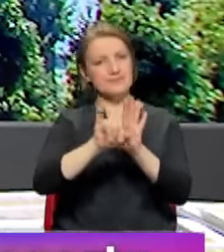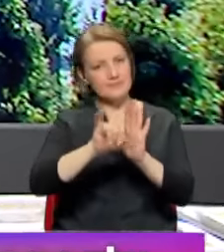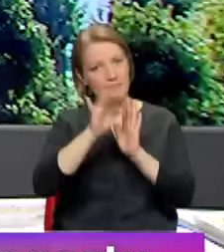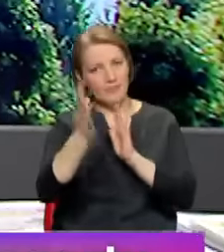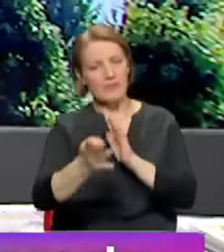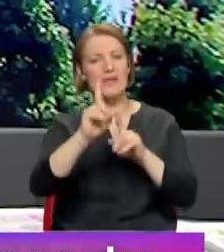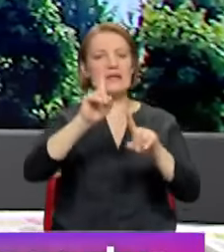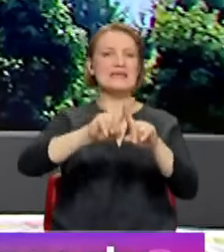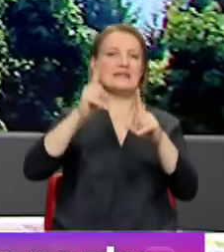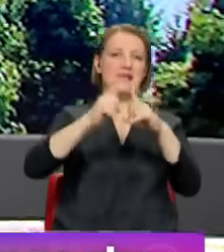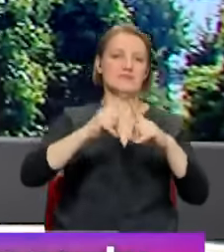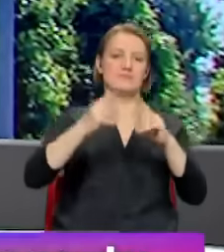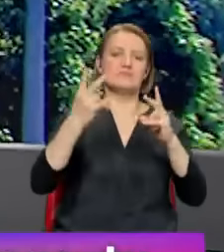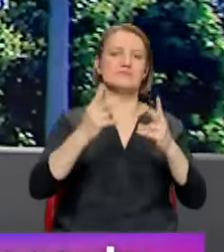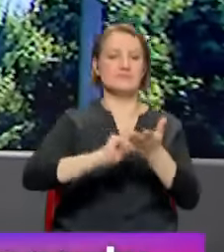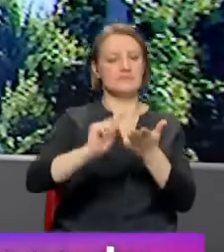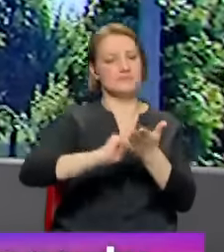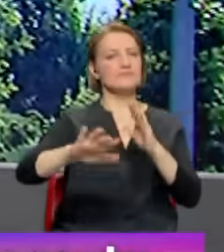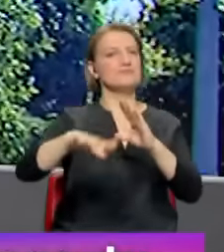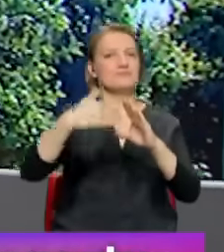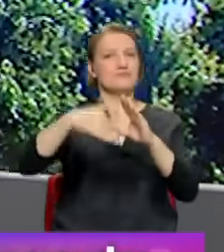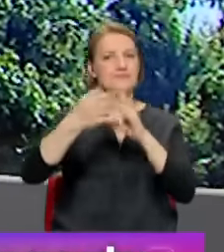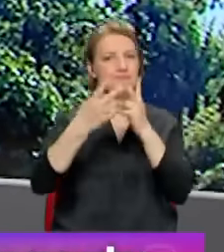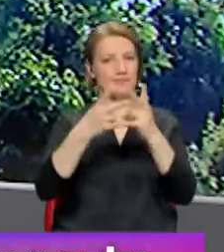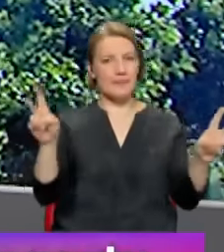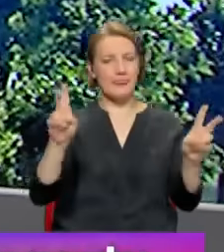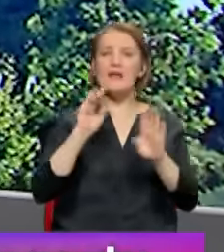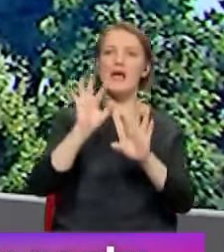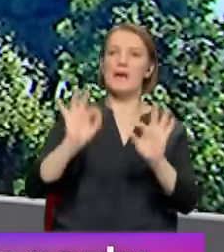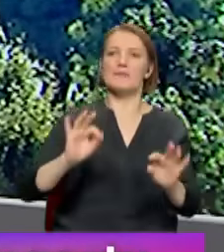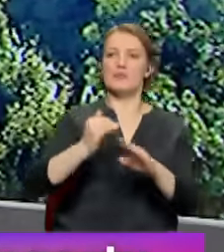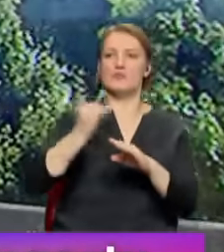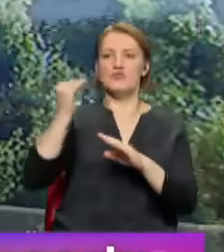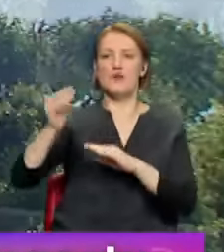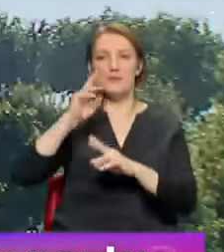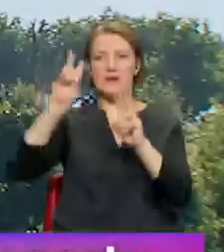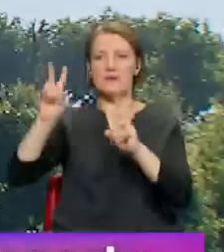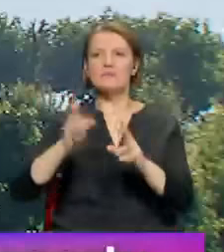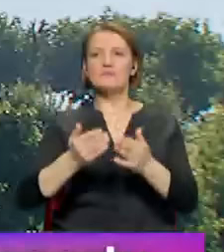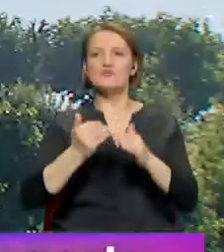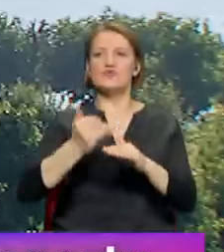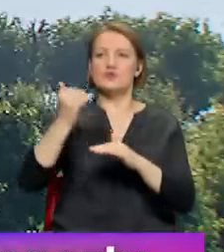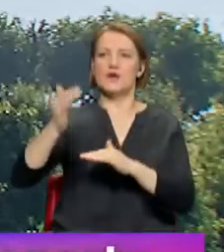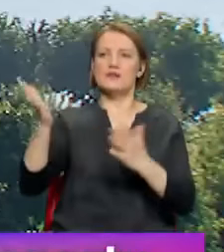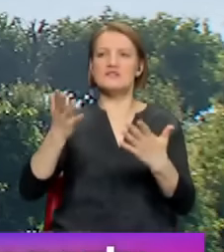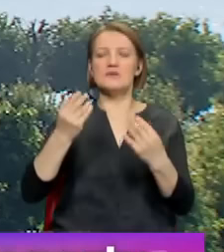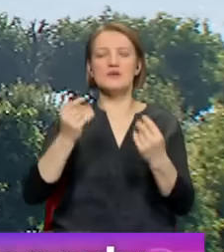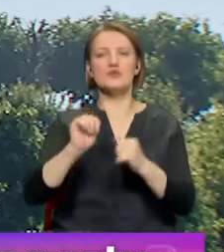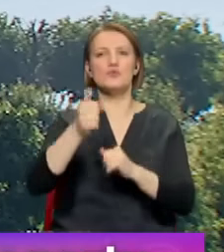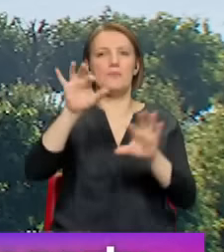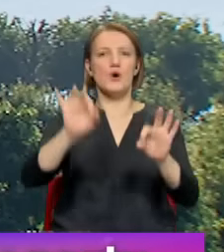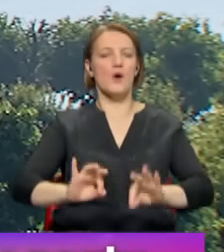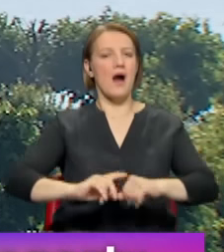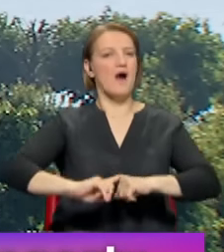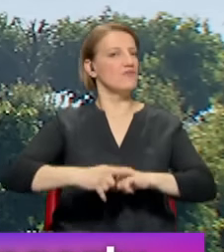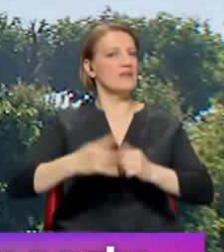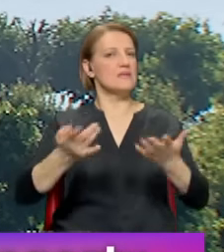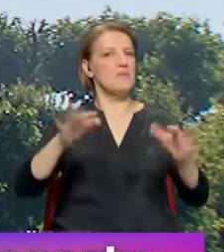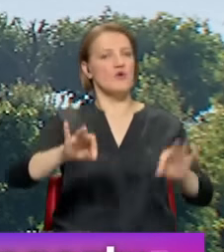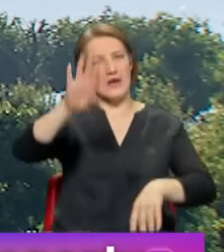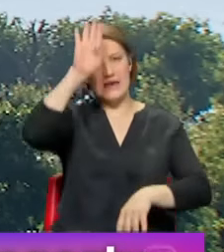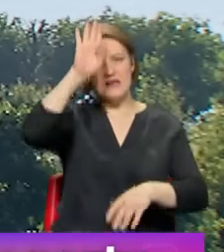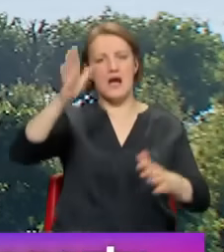da X'ten de ulaştırabilirsiniz. Hemen bir dışarıya göstereyim. Dışarıda nasıl bir gün başlıyor, nasıl bir hafta başlıyor? Şimdi